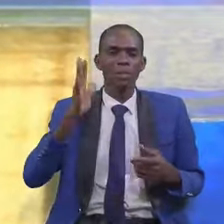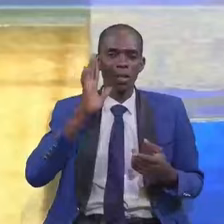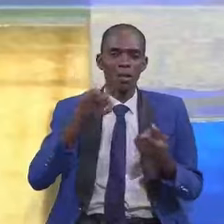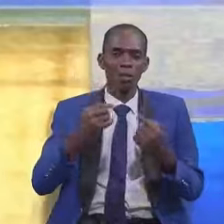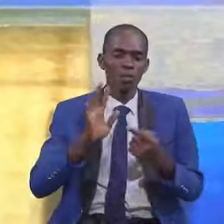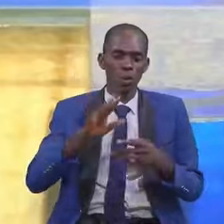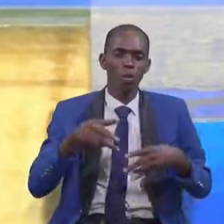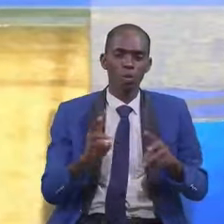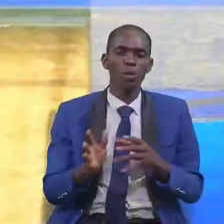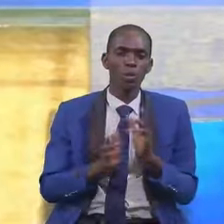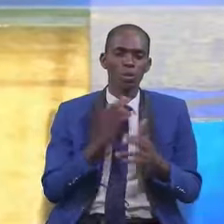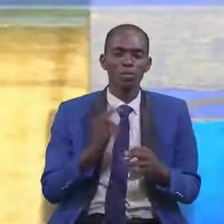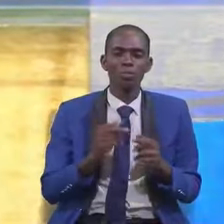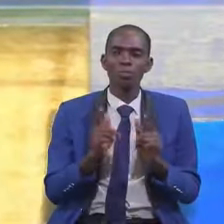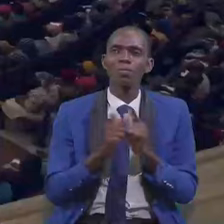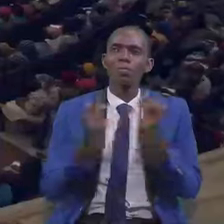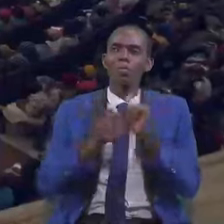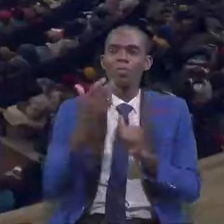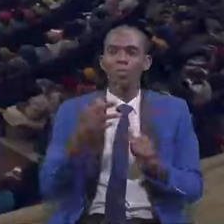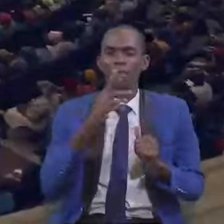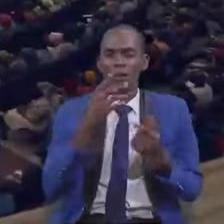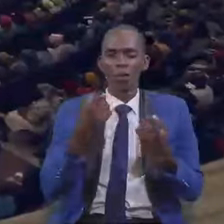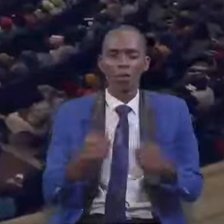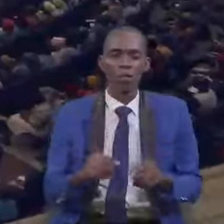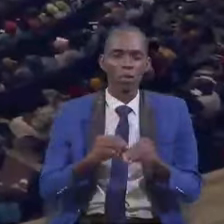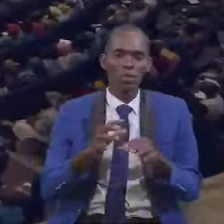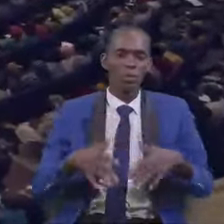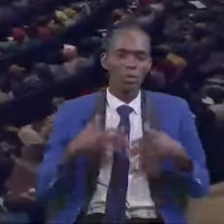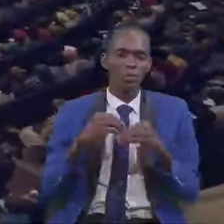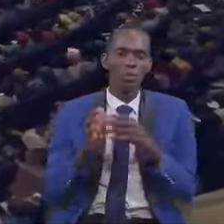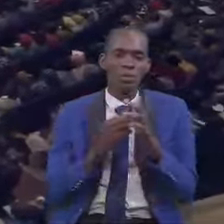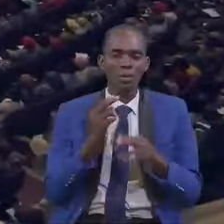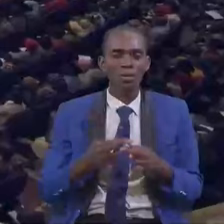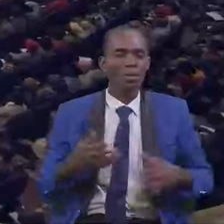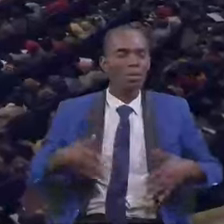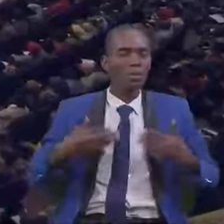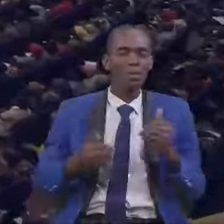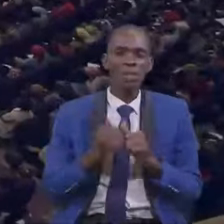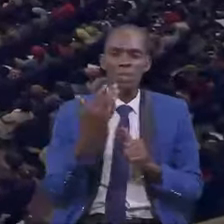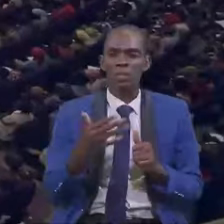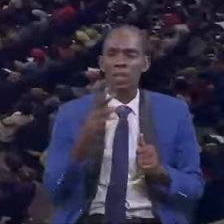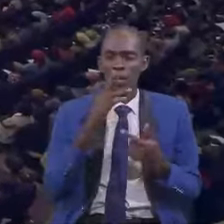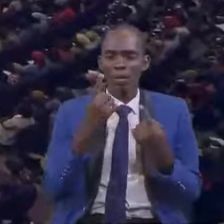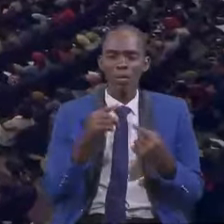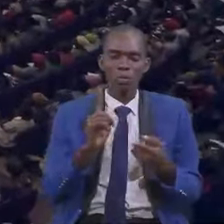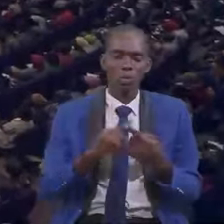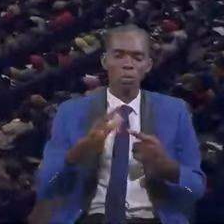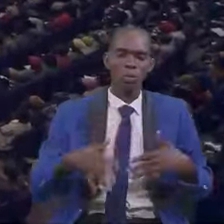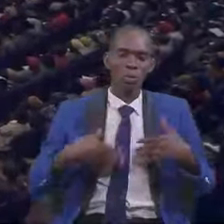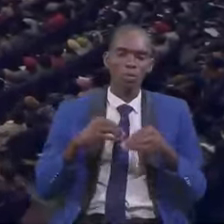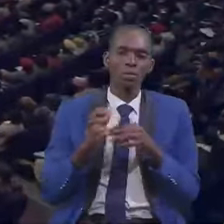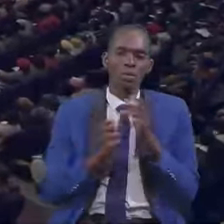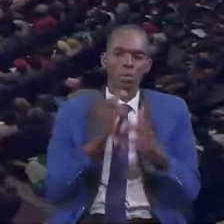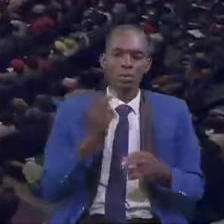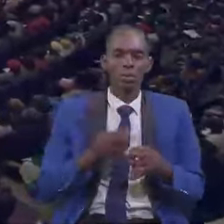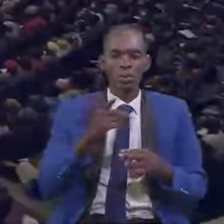vie. Des choses meilleures viendront dans votre vie. Des choses de joie viendront dans votre vie. Vous allez demeurer en